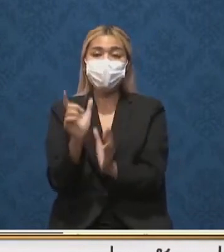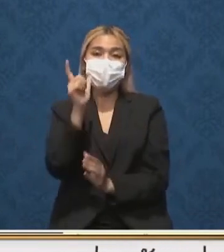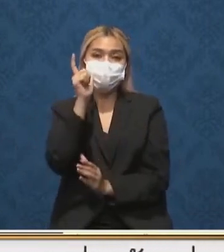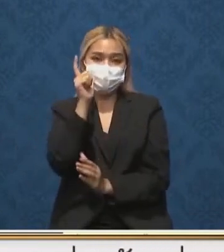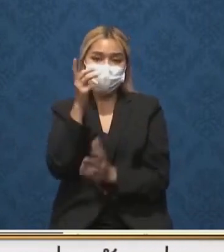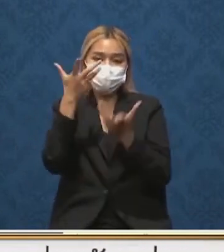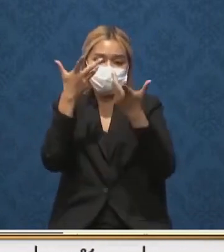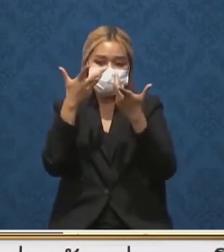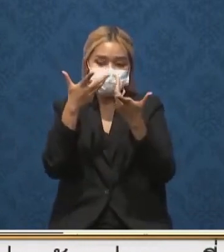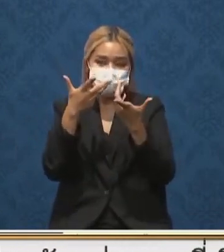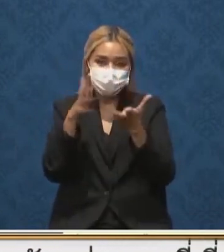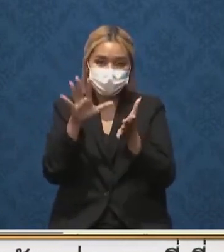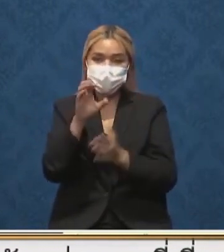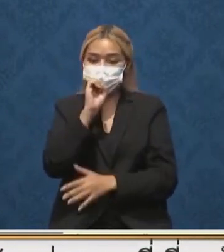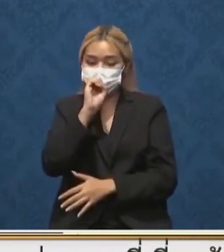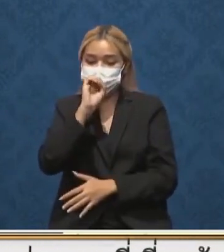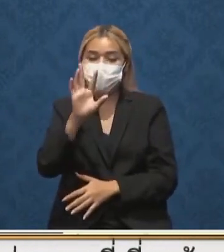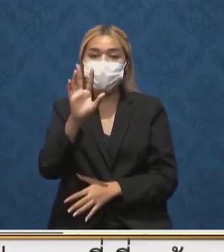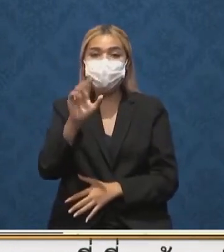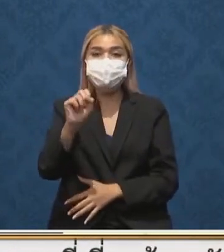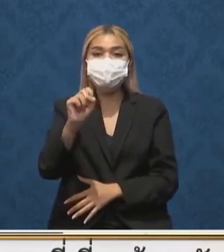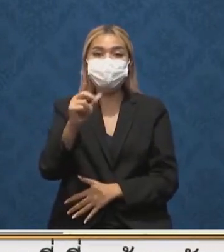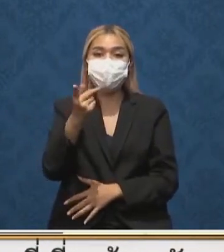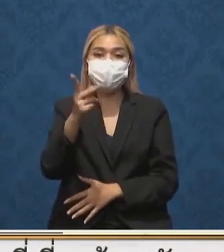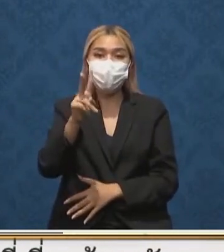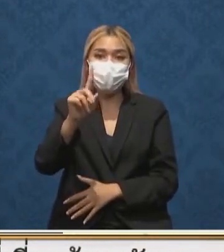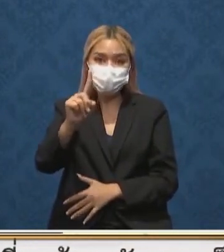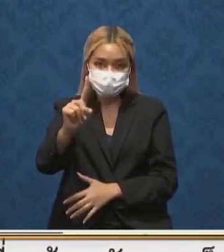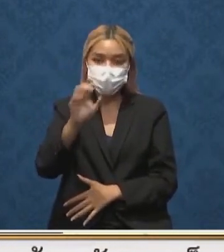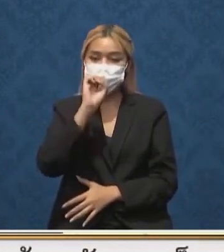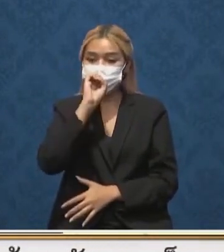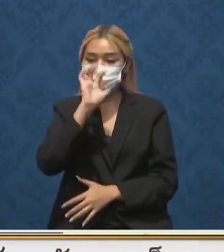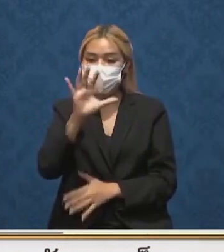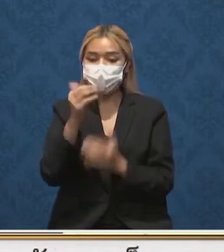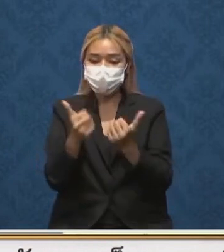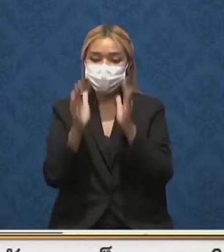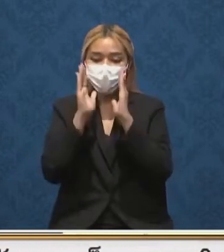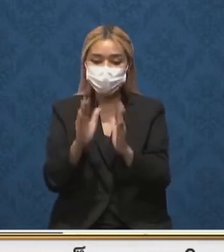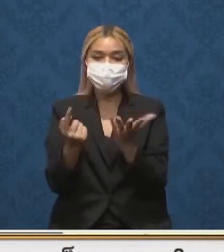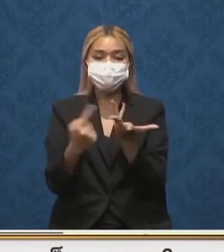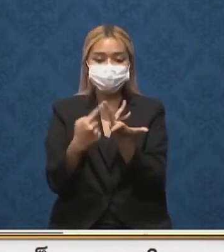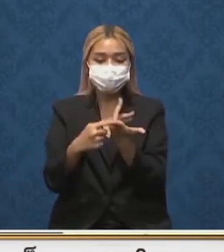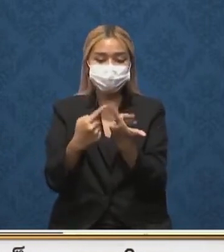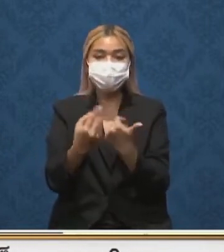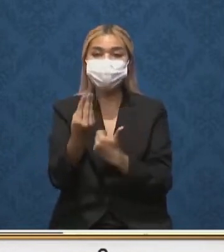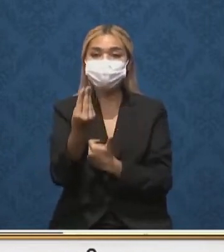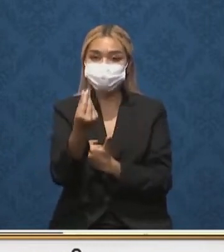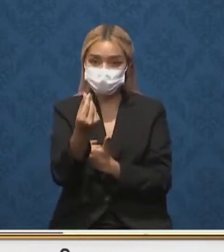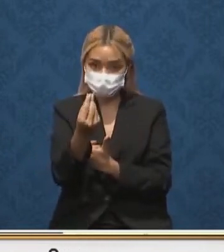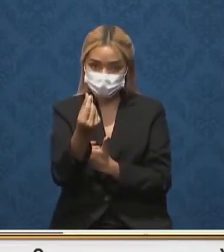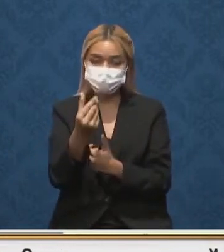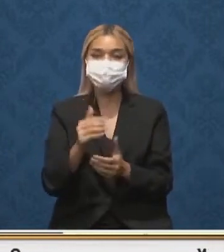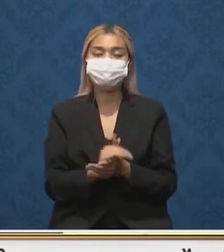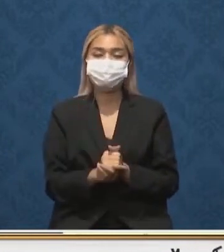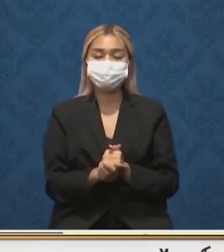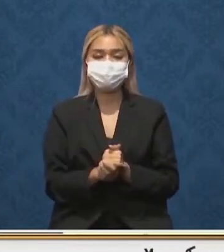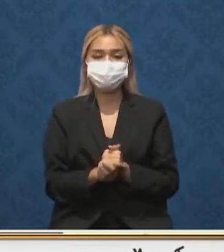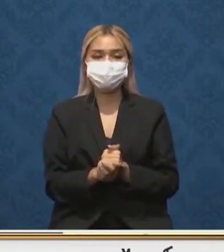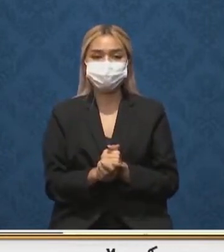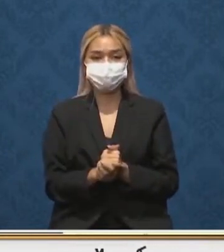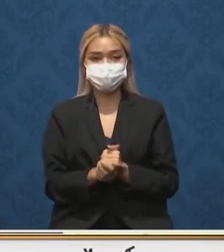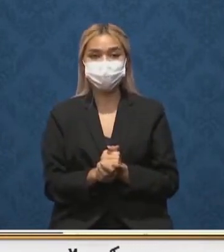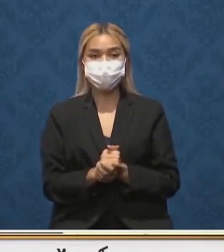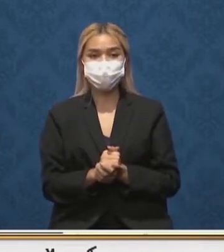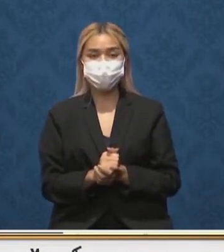สิ้นเลยนะครับเอ่อไปแจ้งจำนวนเอ่อจำนวนหนึ่งก็แล้วกันนะครับเพื่อจะให้รวด